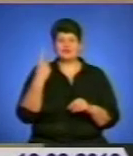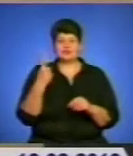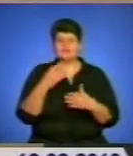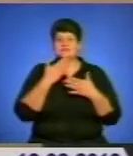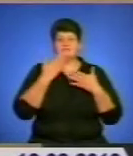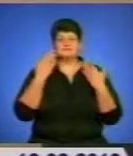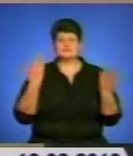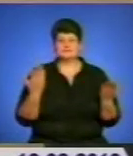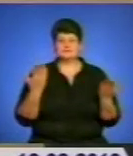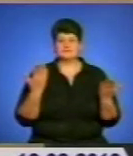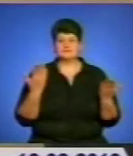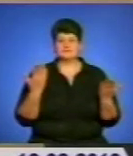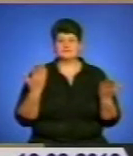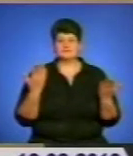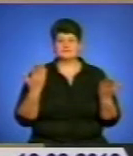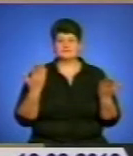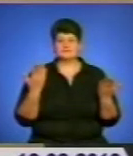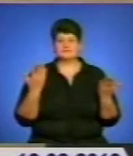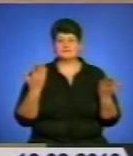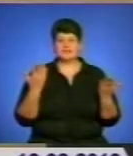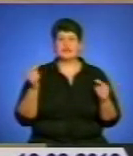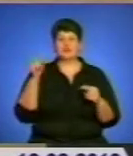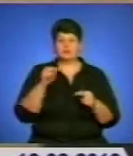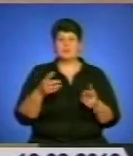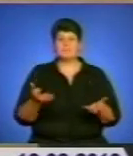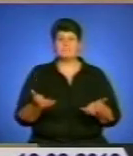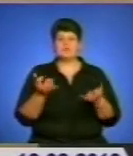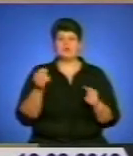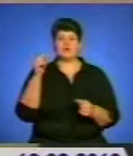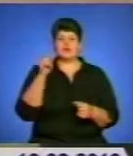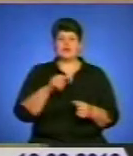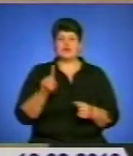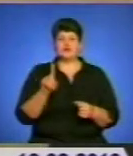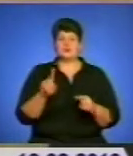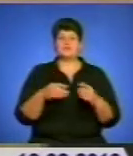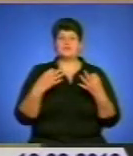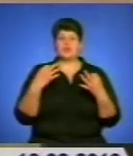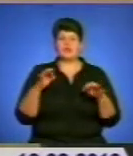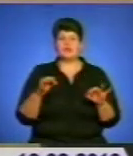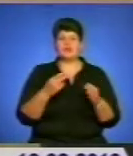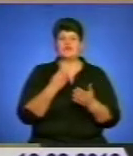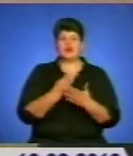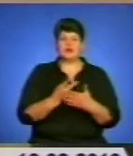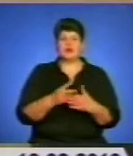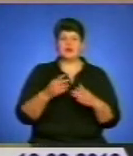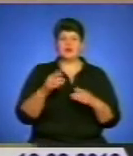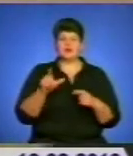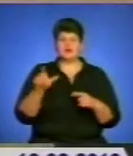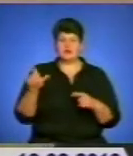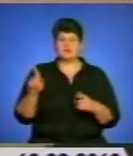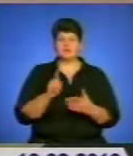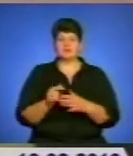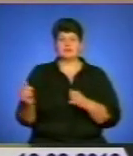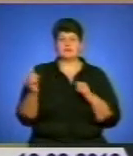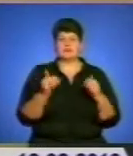залі. 31 депутат немає. І тому ми підтримуємо те, що волевиявлення громади має бути забезпечено